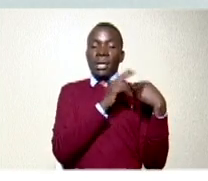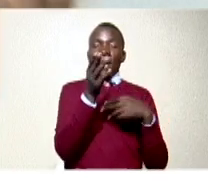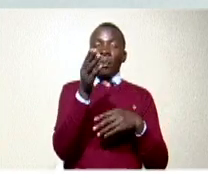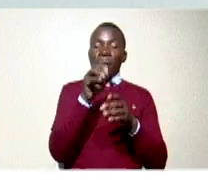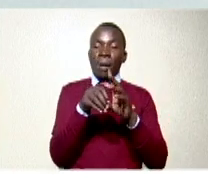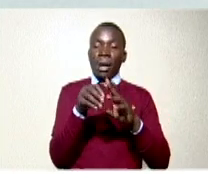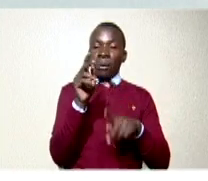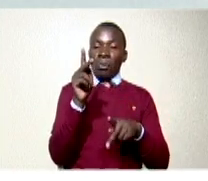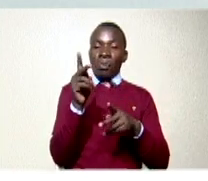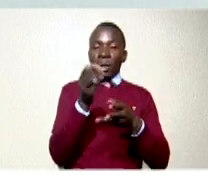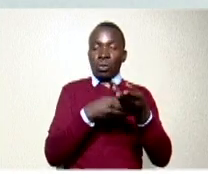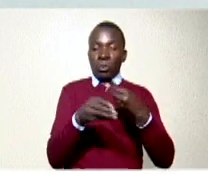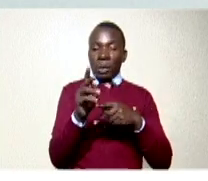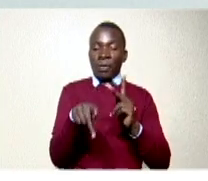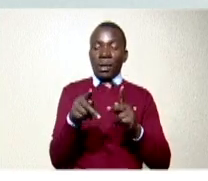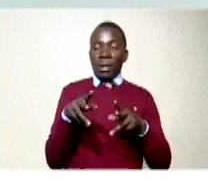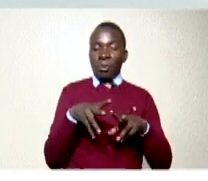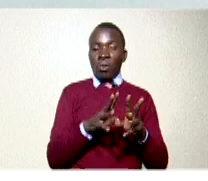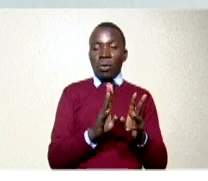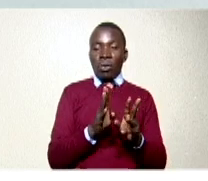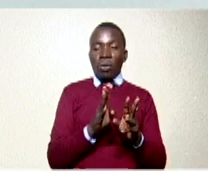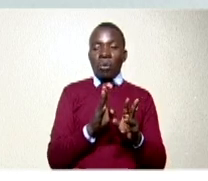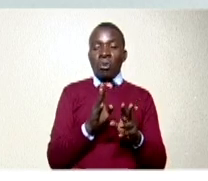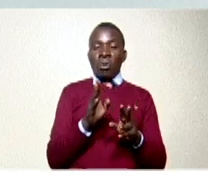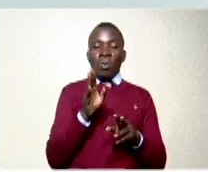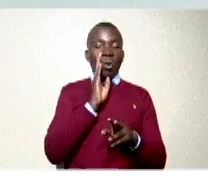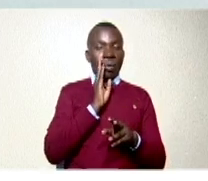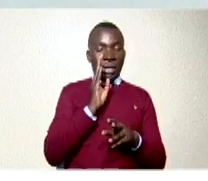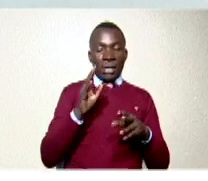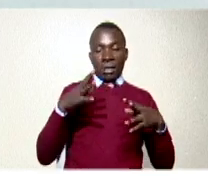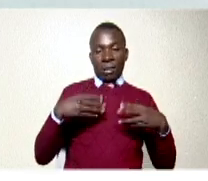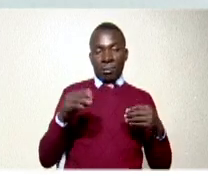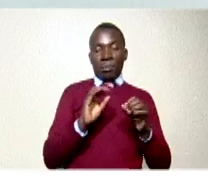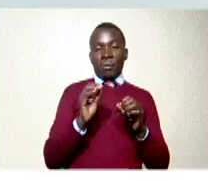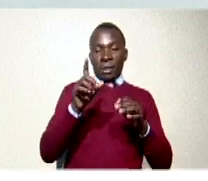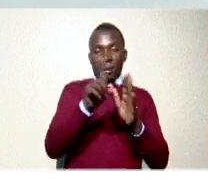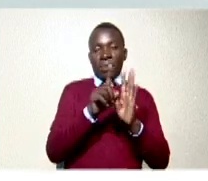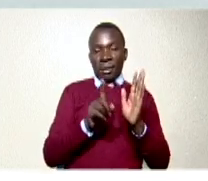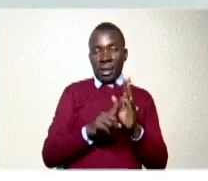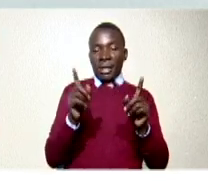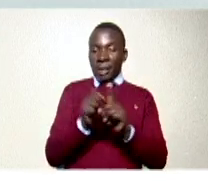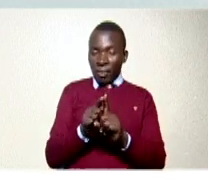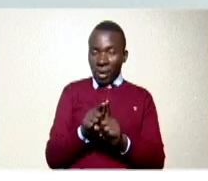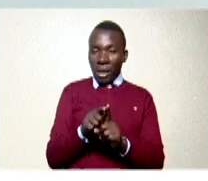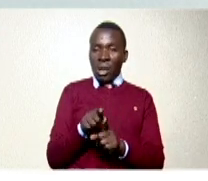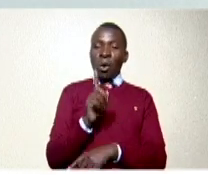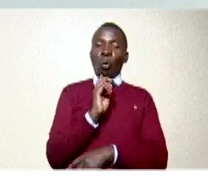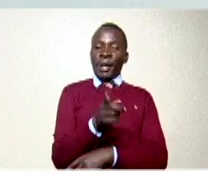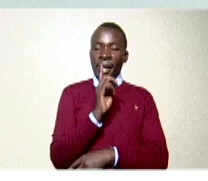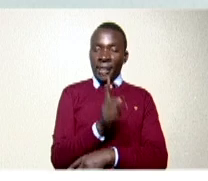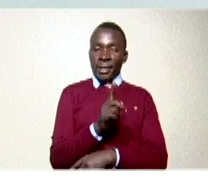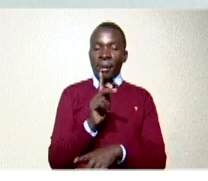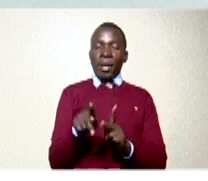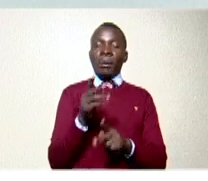n'amategeko police maze giye bakurikirana kwihaniza abantu bashaka gukodesha amazu yabo cyangwa se ko bacuruza ibintu